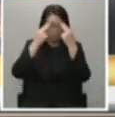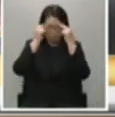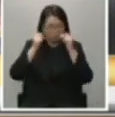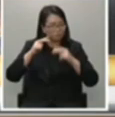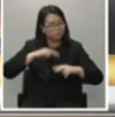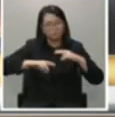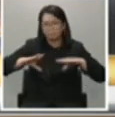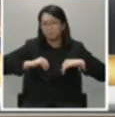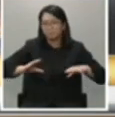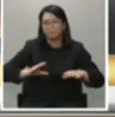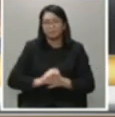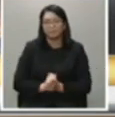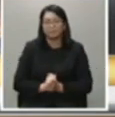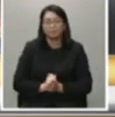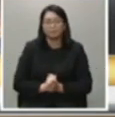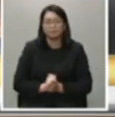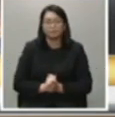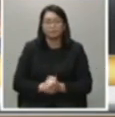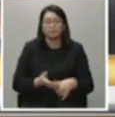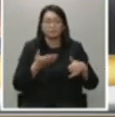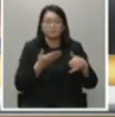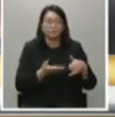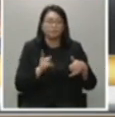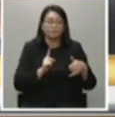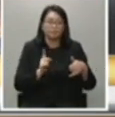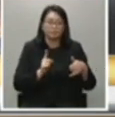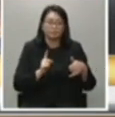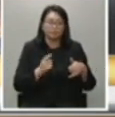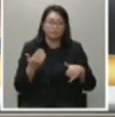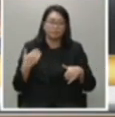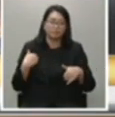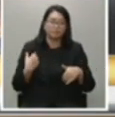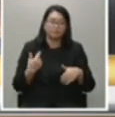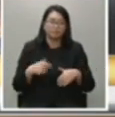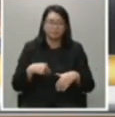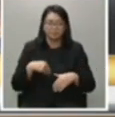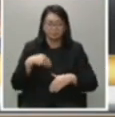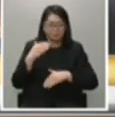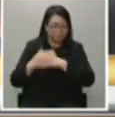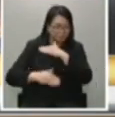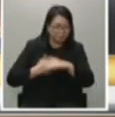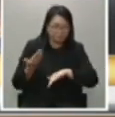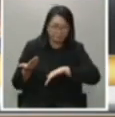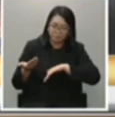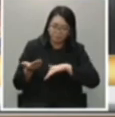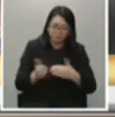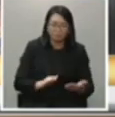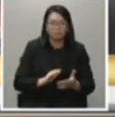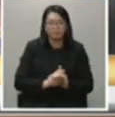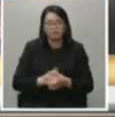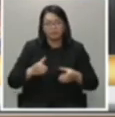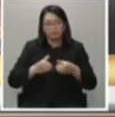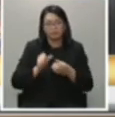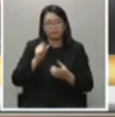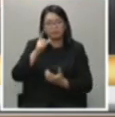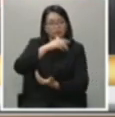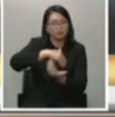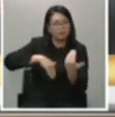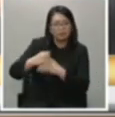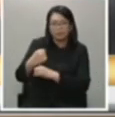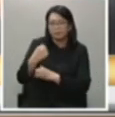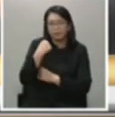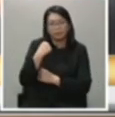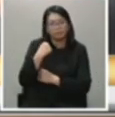ท่านประธานที่เคารพพลเอกประยุทธ์ล้มเหลวในการกำหนดนโยบายและไม่สามารถสร้างทีมเศรษฐกิจที่เข้มแข็ง